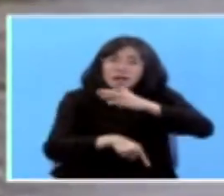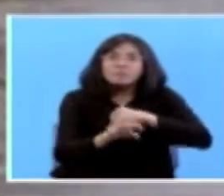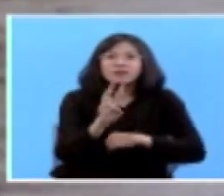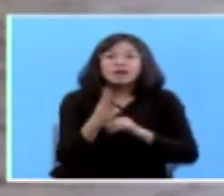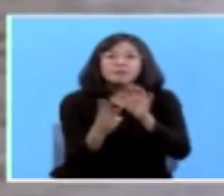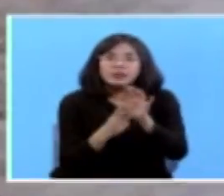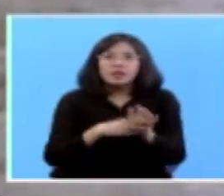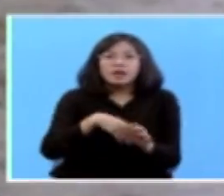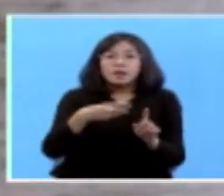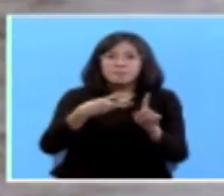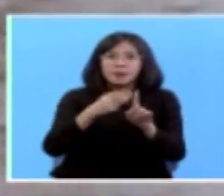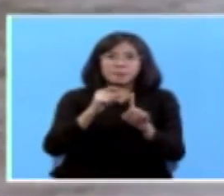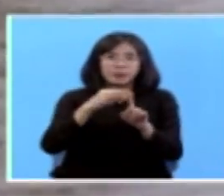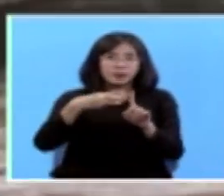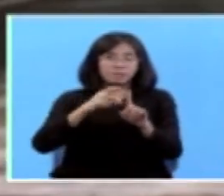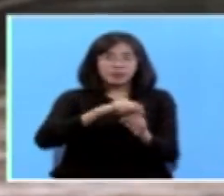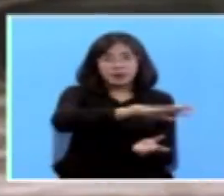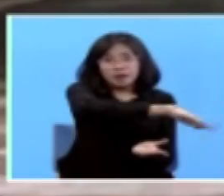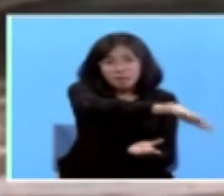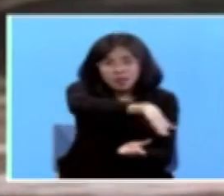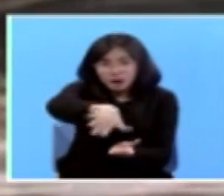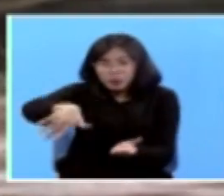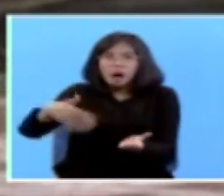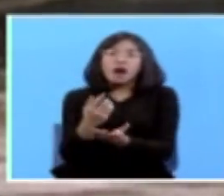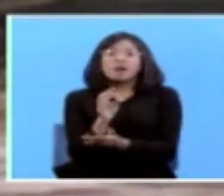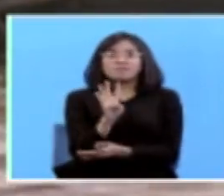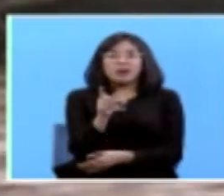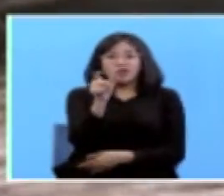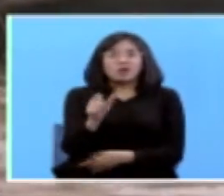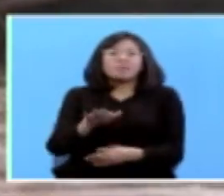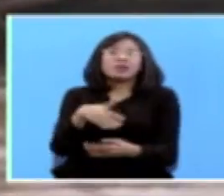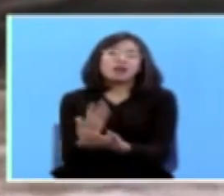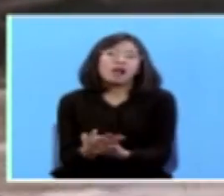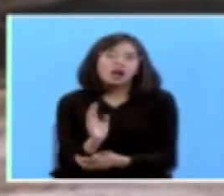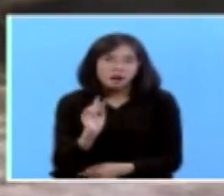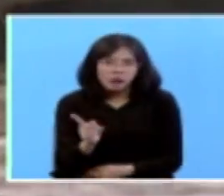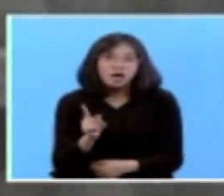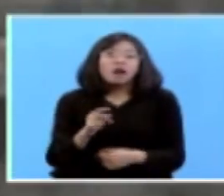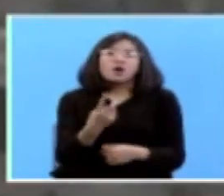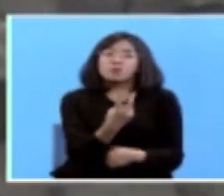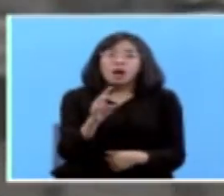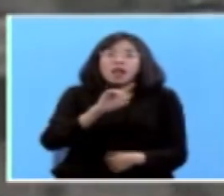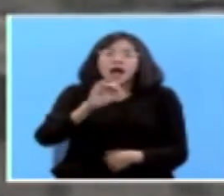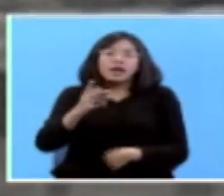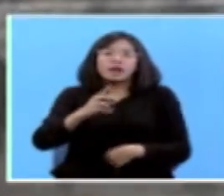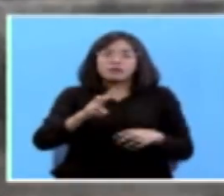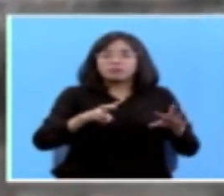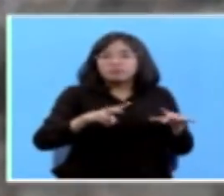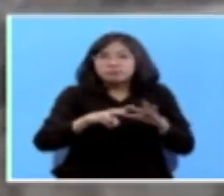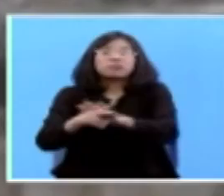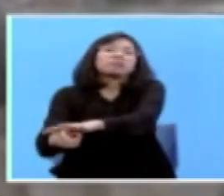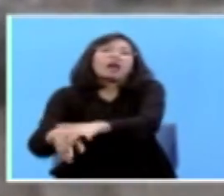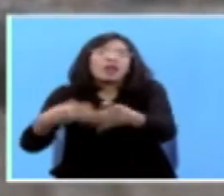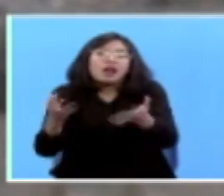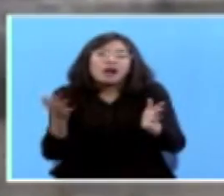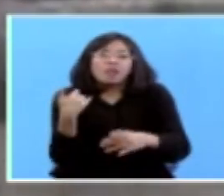3 meter. Data BPBD Tasikmalaya menyebutkan 4 orang meninggal dunia dan 2 lainnya hilang akibat